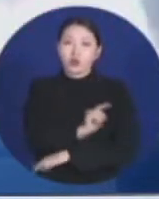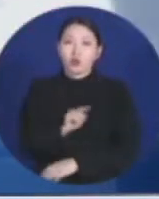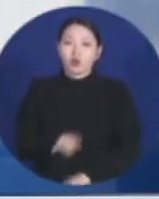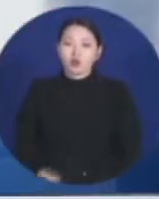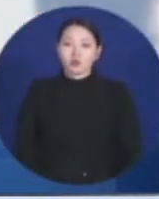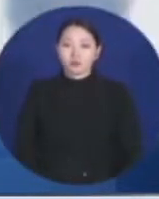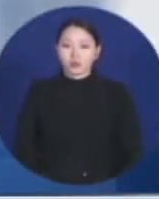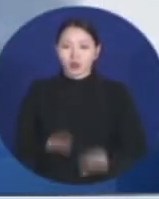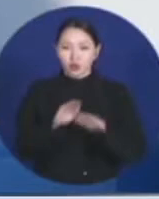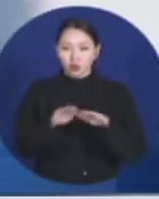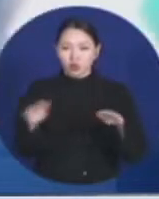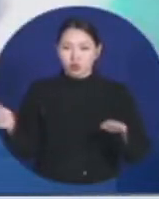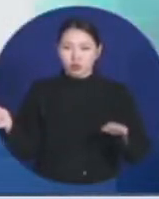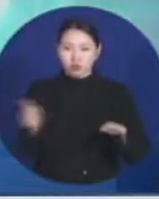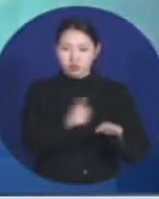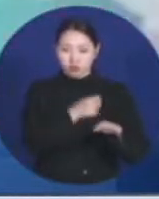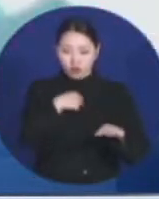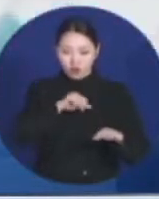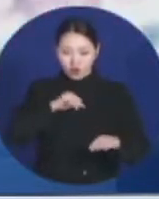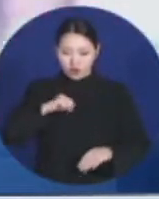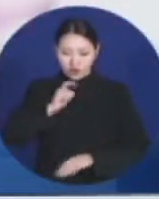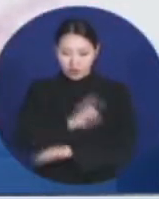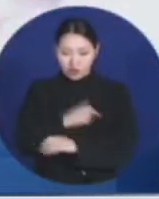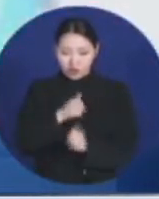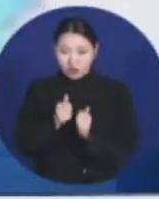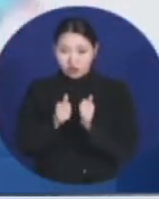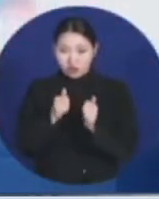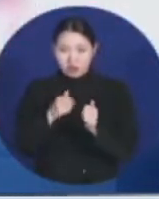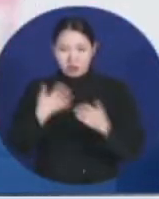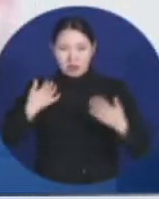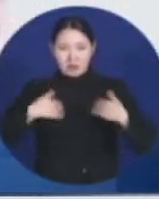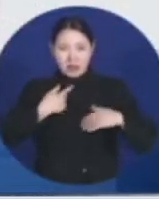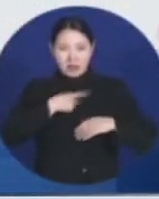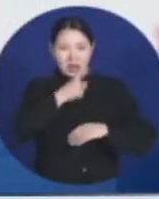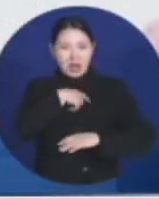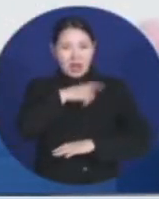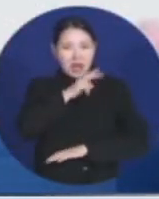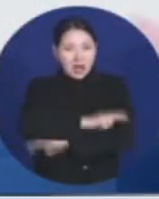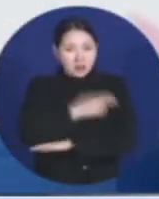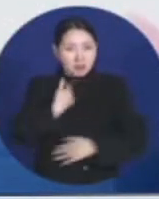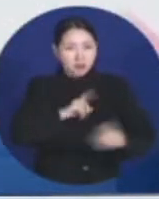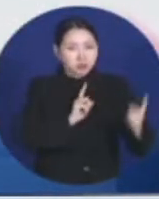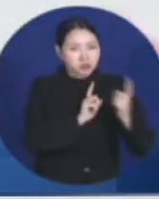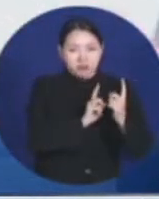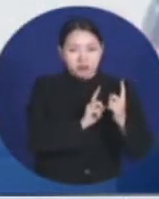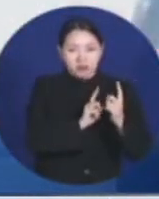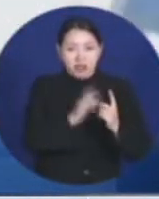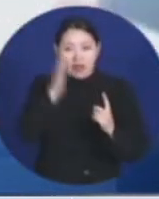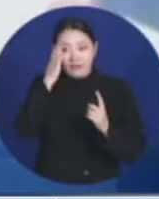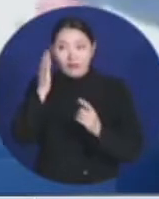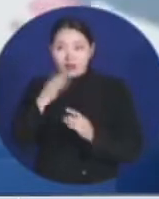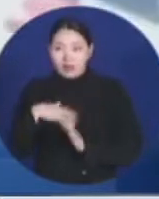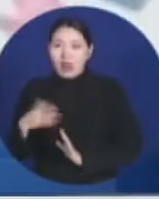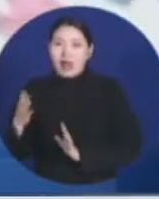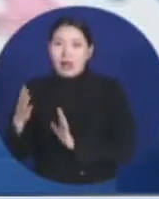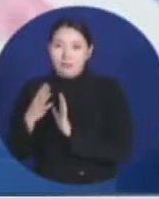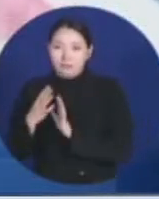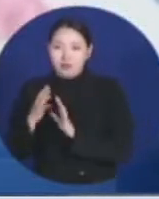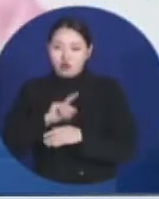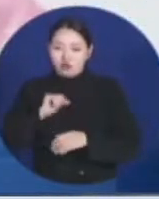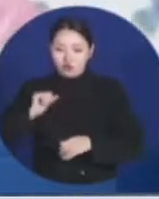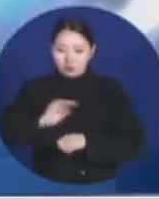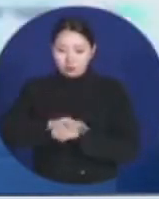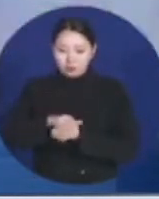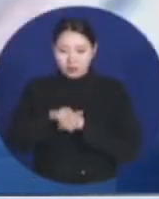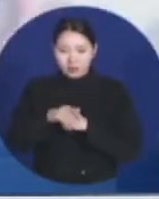Хүүхэд бүр өөрийнхөө хичээлийн хоцрогдлыг яг ангийнхаа багшаар нөхүүлэх биш, өөрөө биед дагаад эцэг эхтэйгээ асар хамгаалагчтайгаа хамтраад